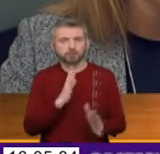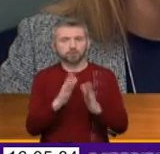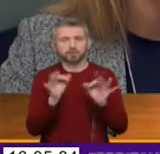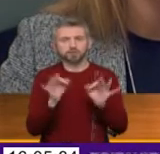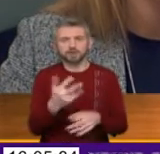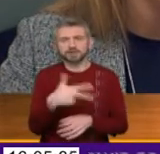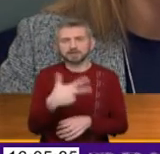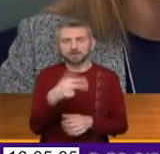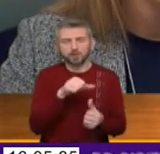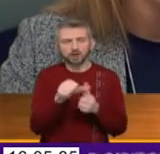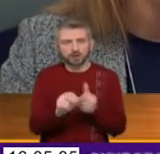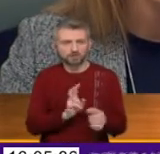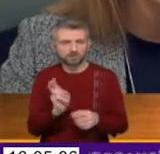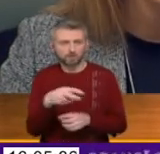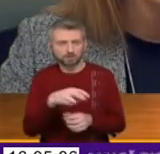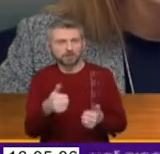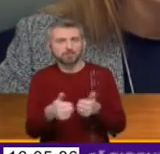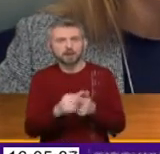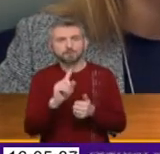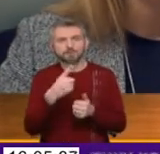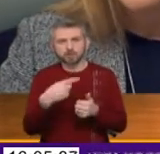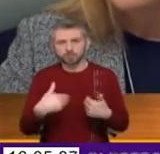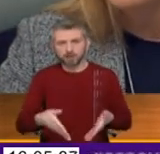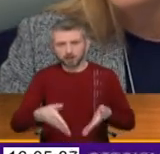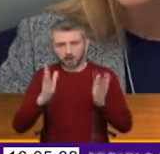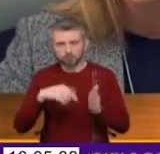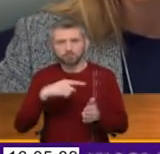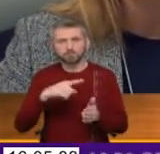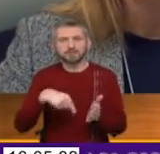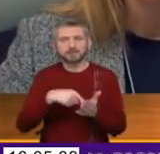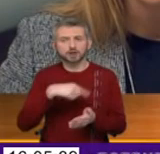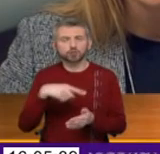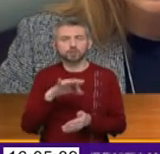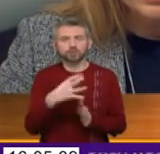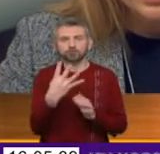33, там окремий вхід біля першого парадного, міський номер